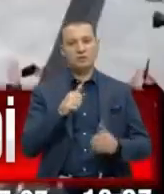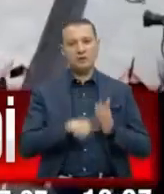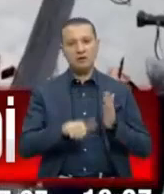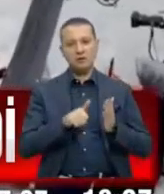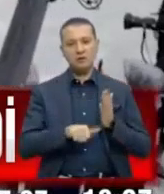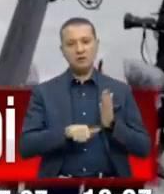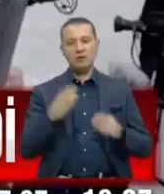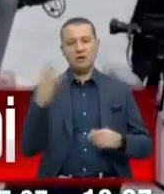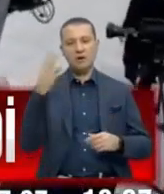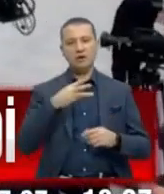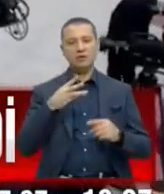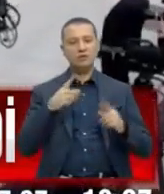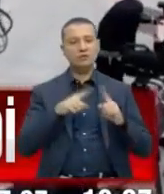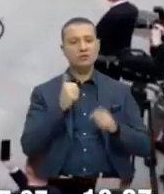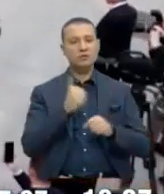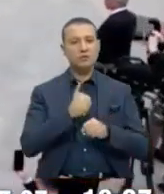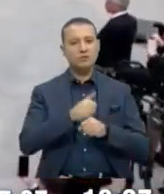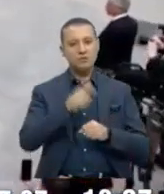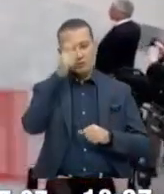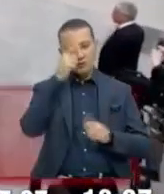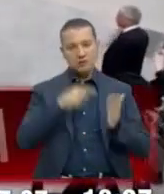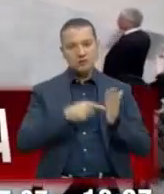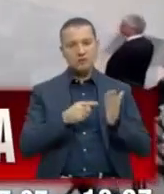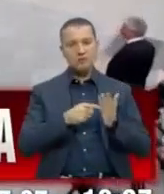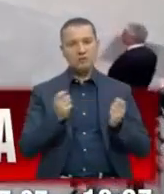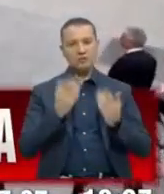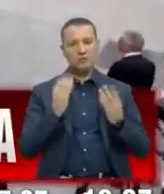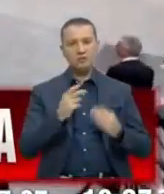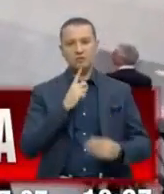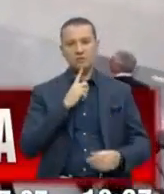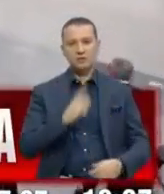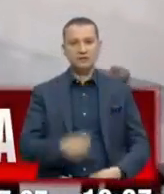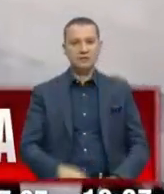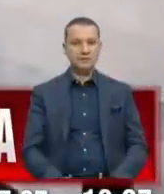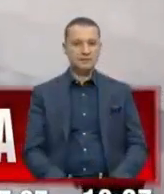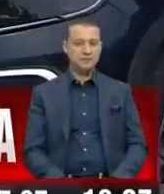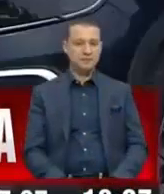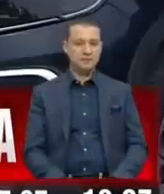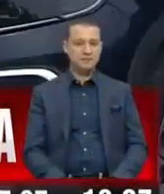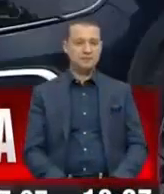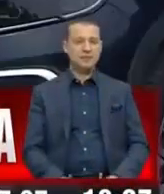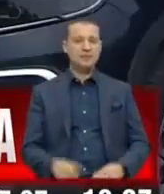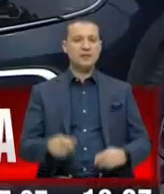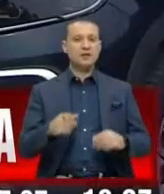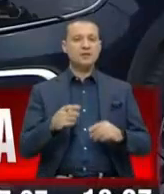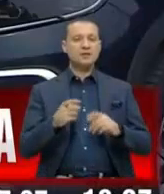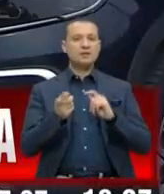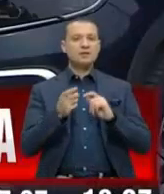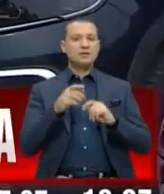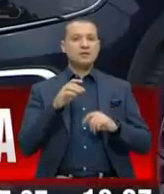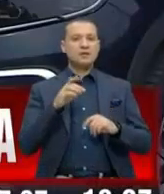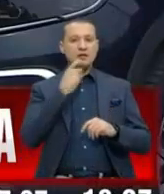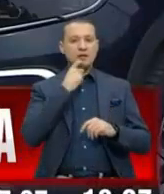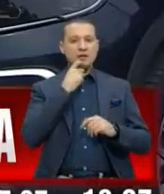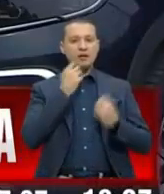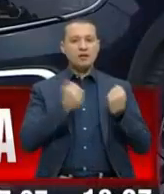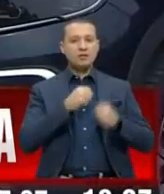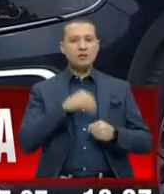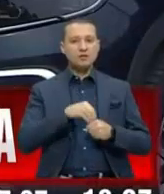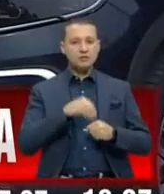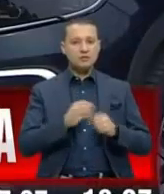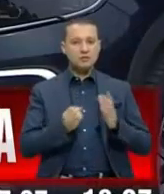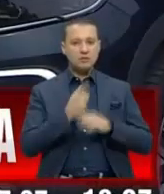tarihi. Erdoğan, TOGG'un Türkiye'nin teknolojik bir hamlesi olduğunun altını çizdi. Devrim otomobili için yürütülen